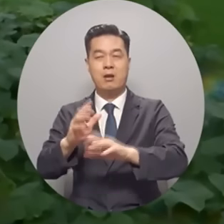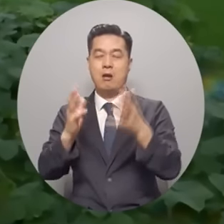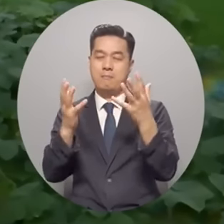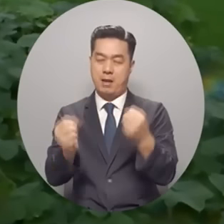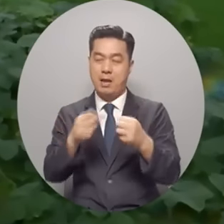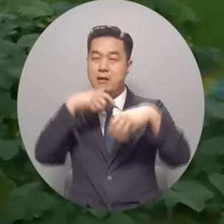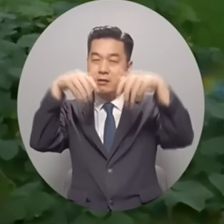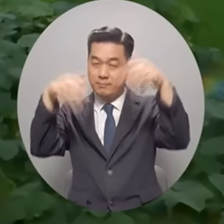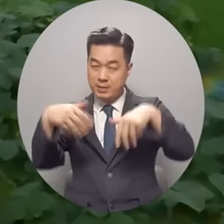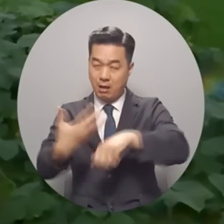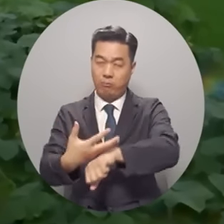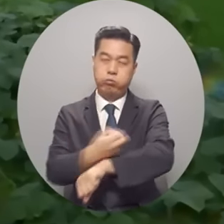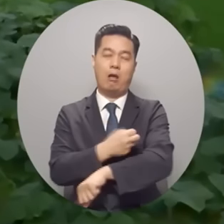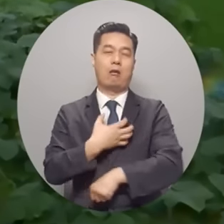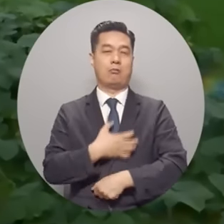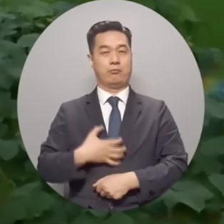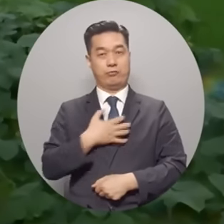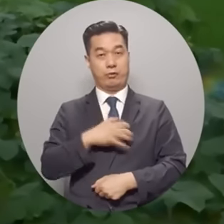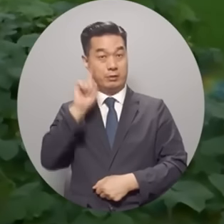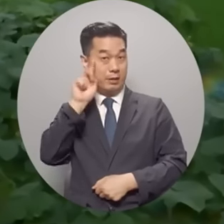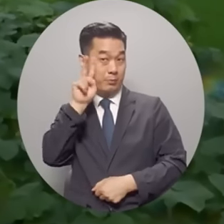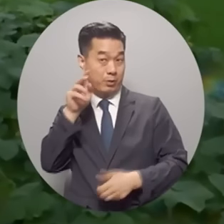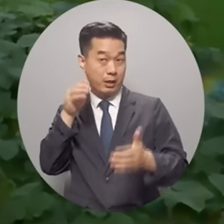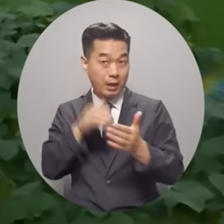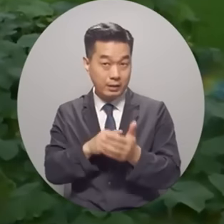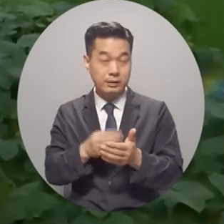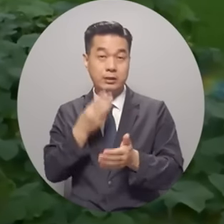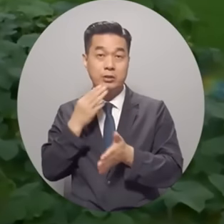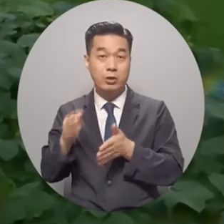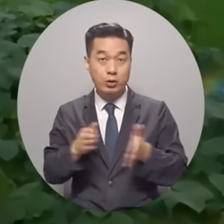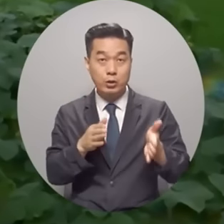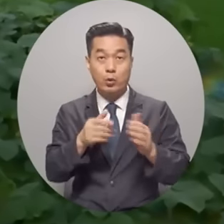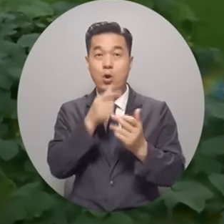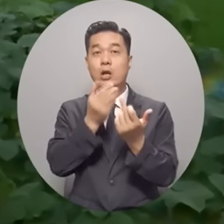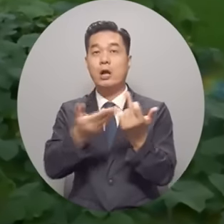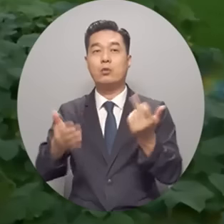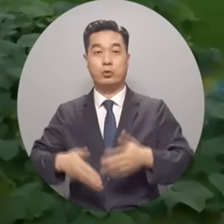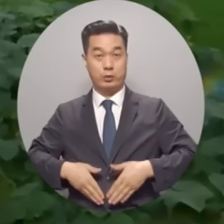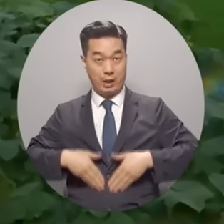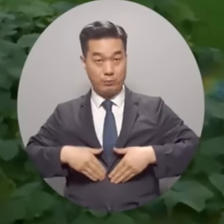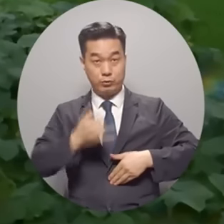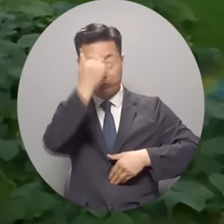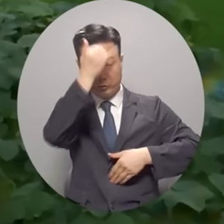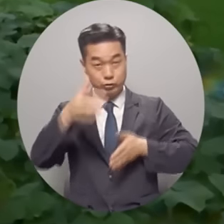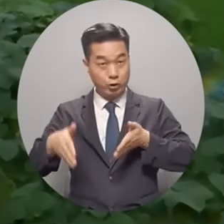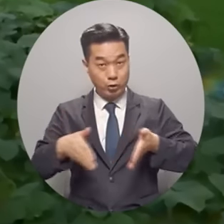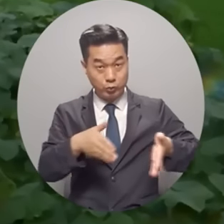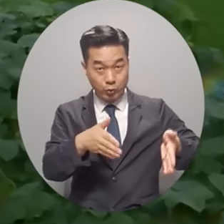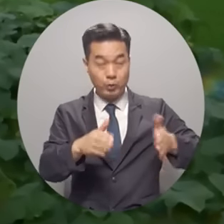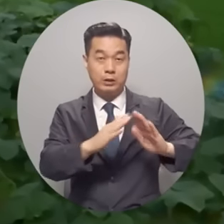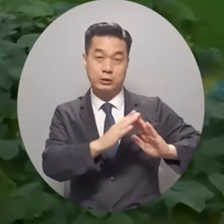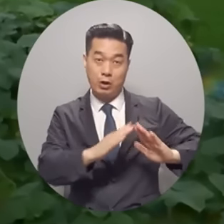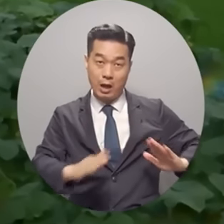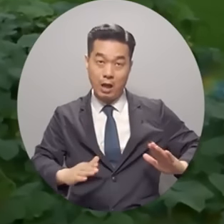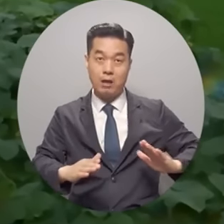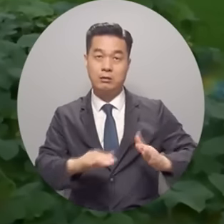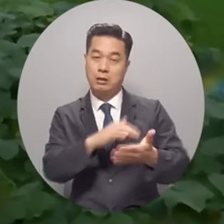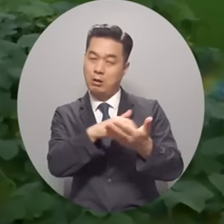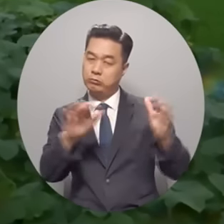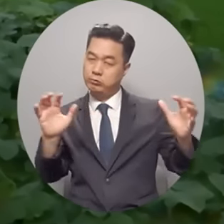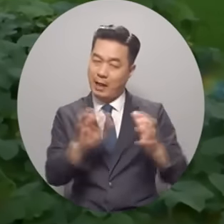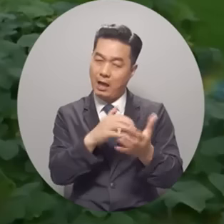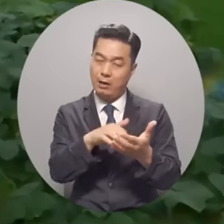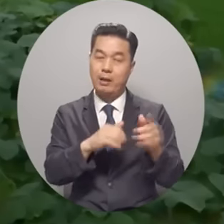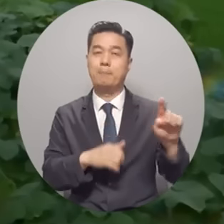비가 내릴 것으로 보입니다 모레까지 경기남부와 강원 남부 충청도와 전라권 그리고 경북 북부에 최고 120mm